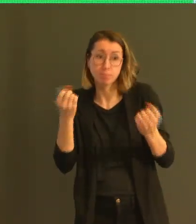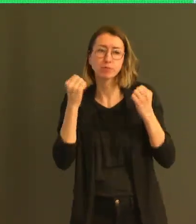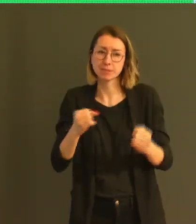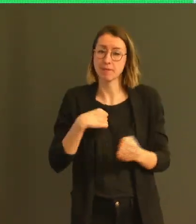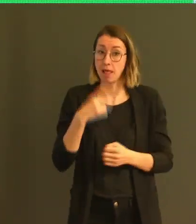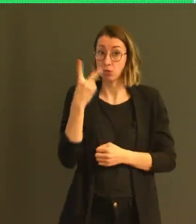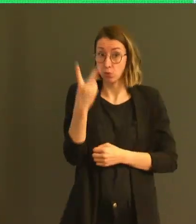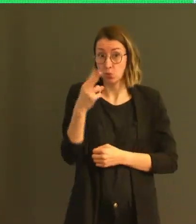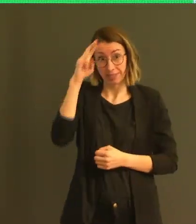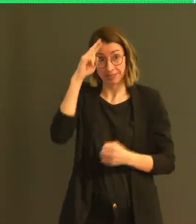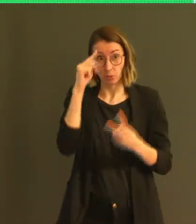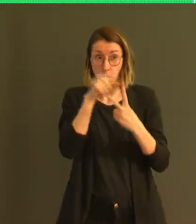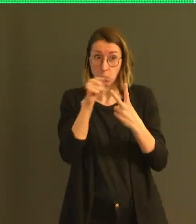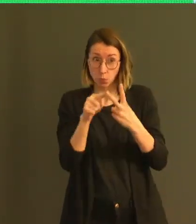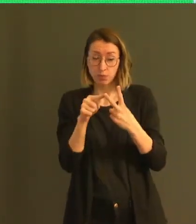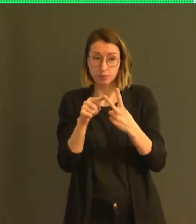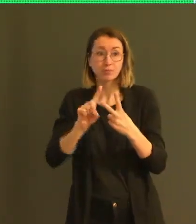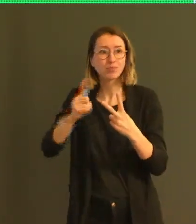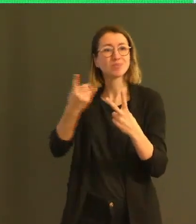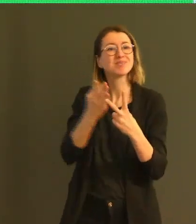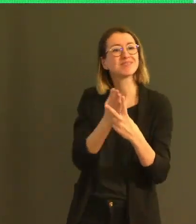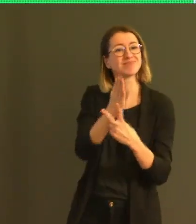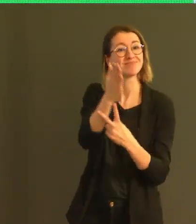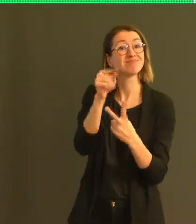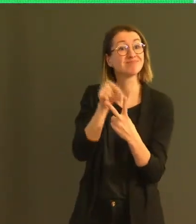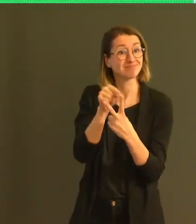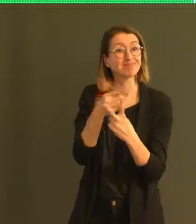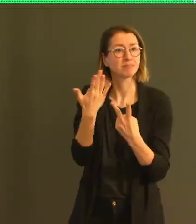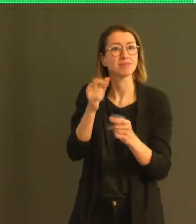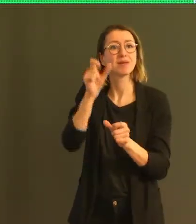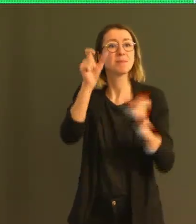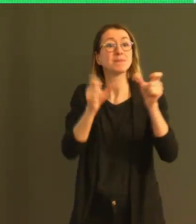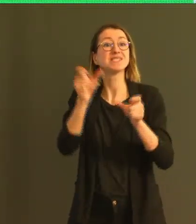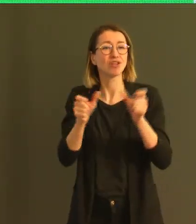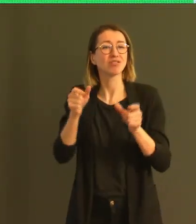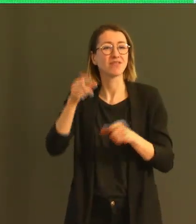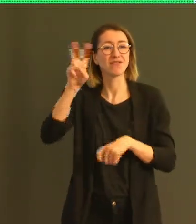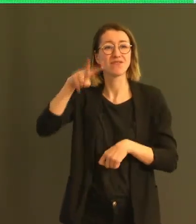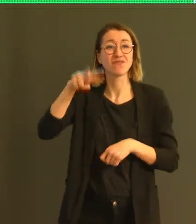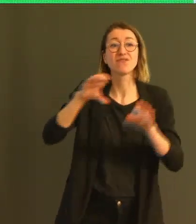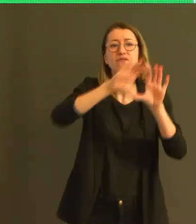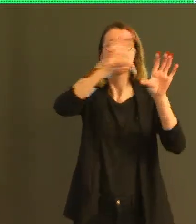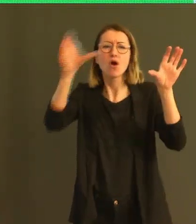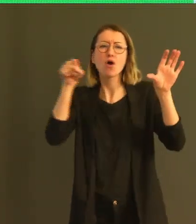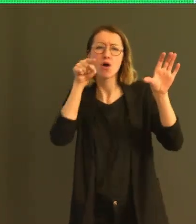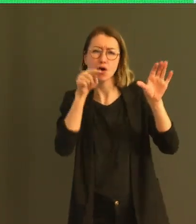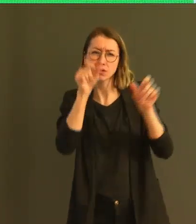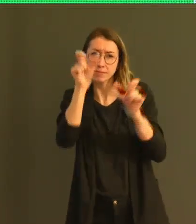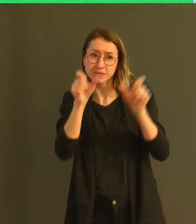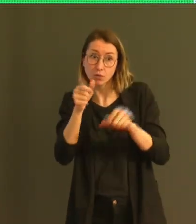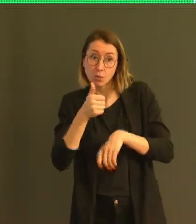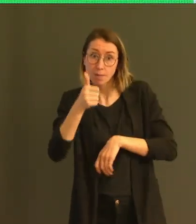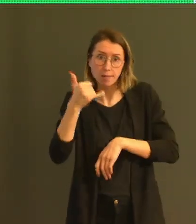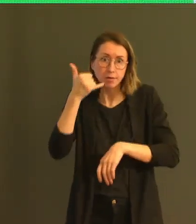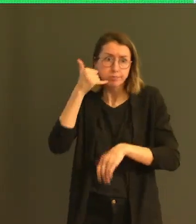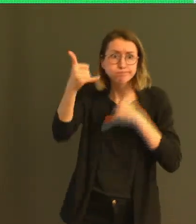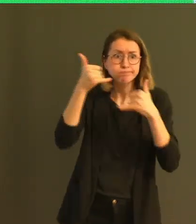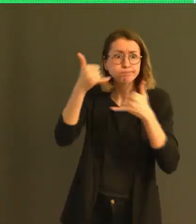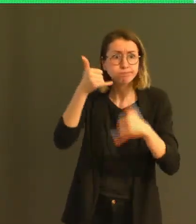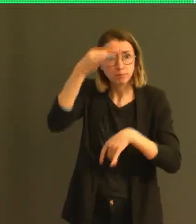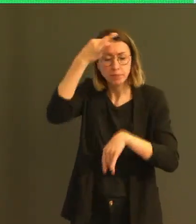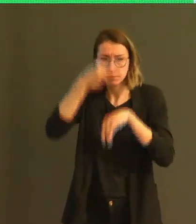l'une c'est que la population elle même et les médecins quels contacts font mieux ce test de dépistage plus